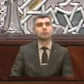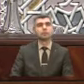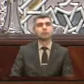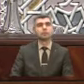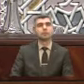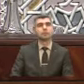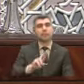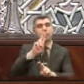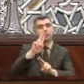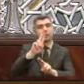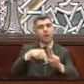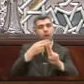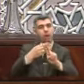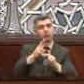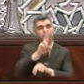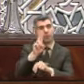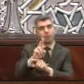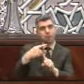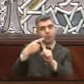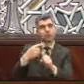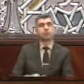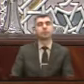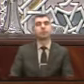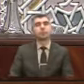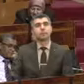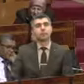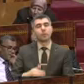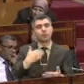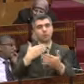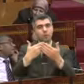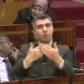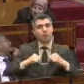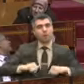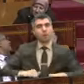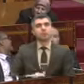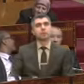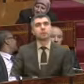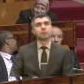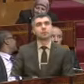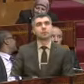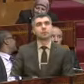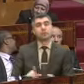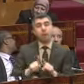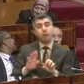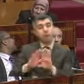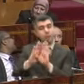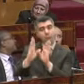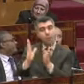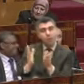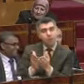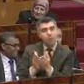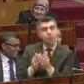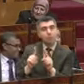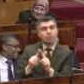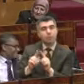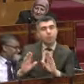لكم السيدة النائبة المحترمة للتعقيب. شكرا السيد الوزير على هذه الكرونولوجيا اللي عطيتينا حول مقلع